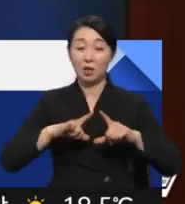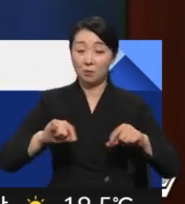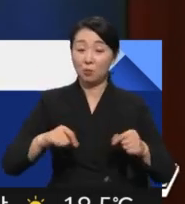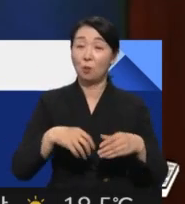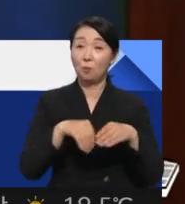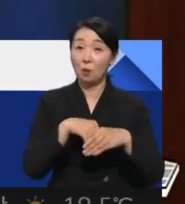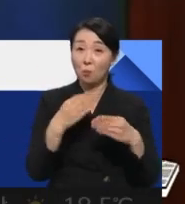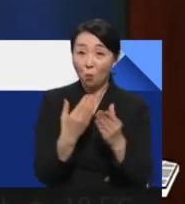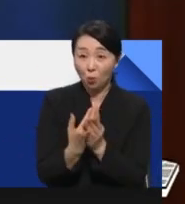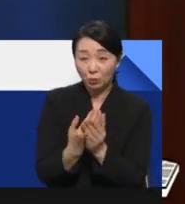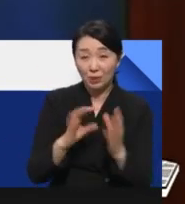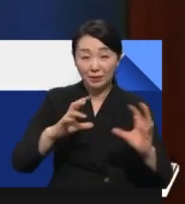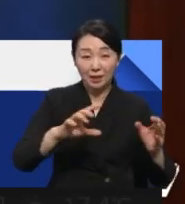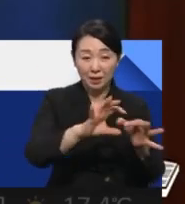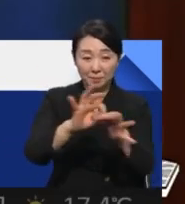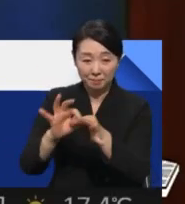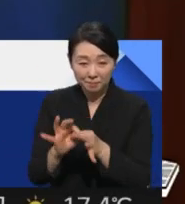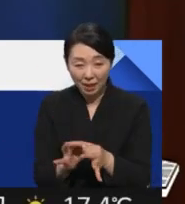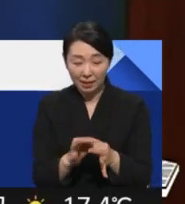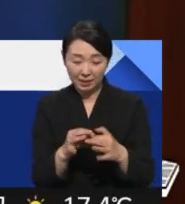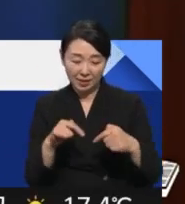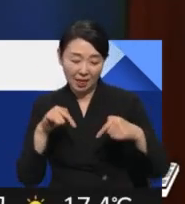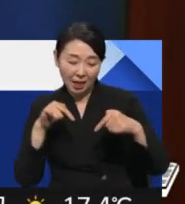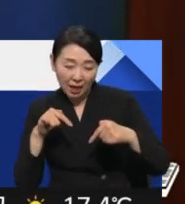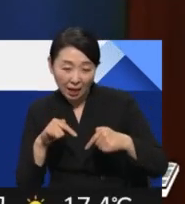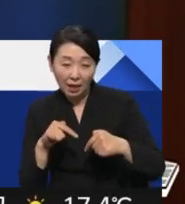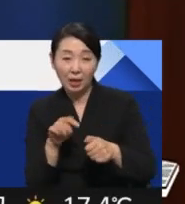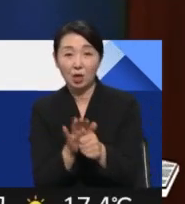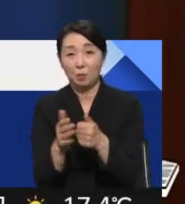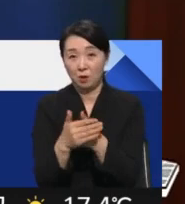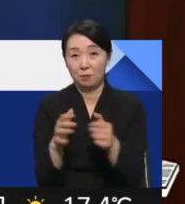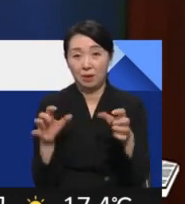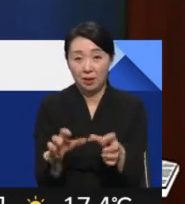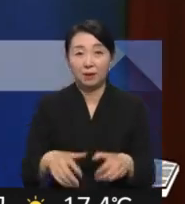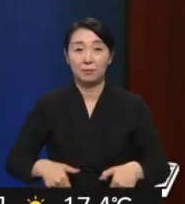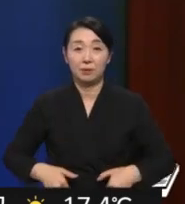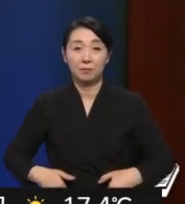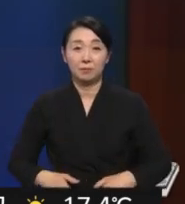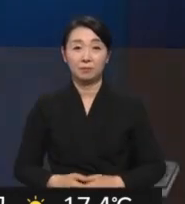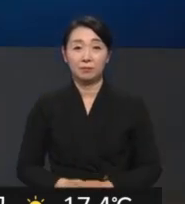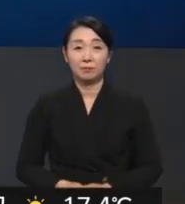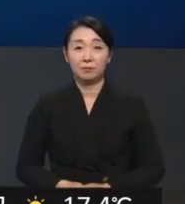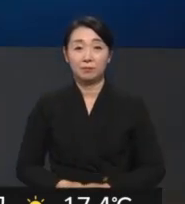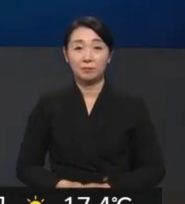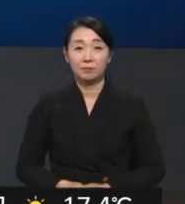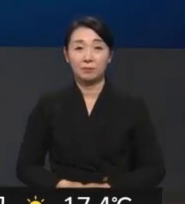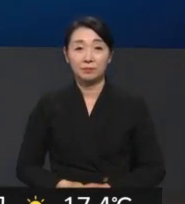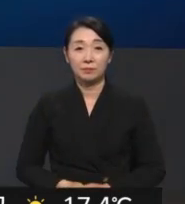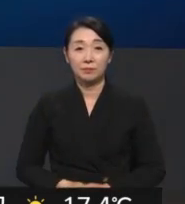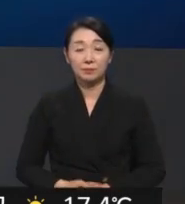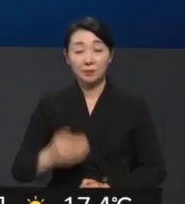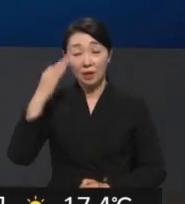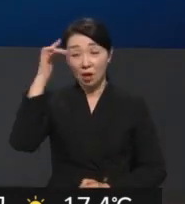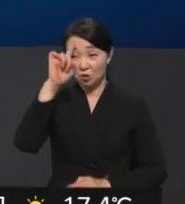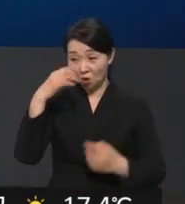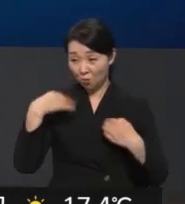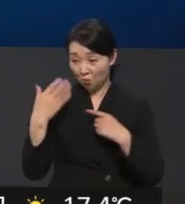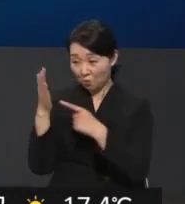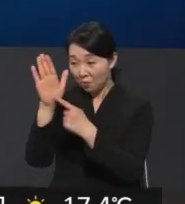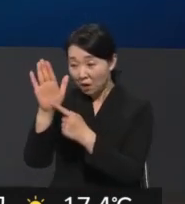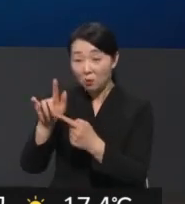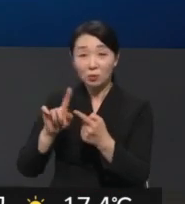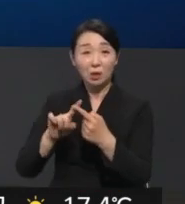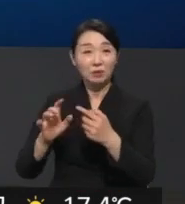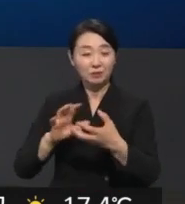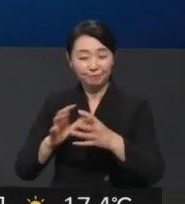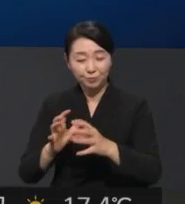to preserve peace and stability throughout the Indo-Pacific. 네, 물론 우리 정부 발표대로 아직 논의